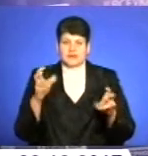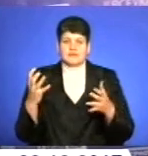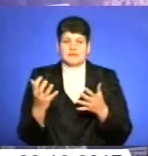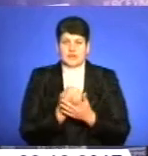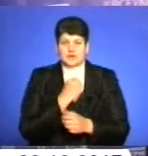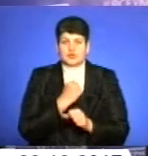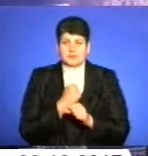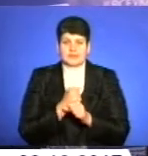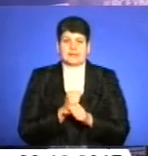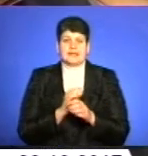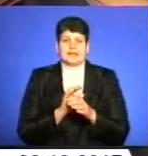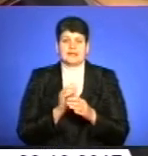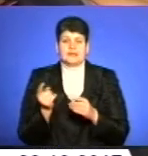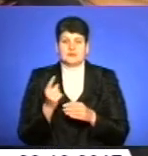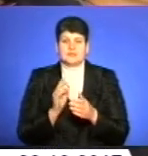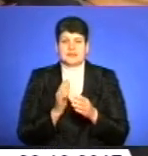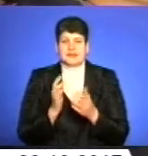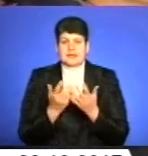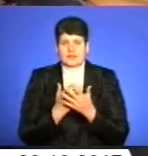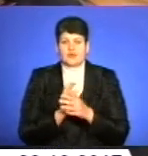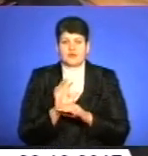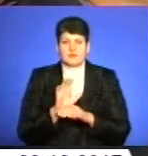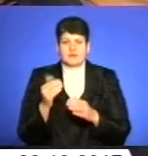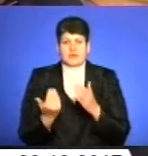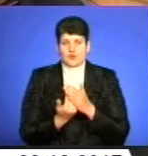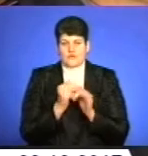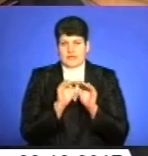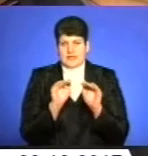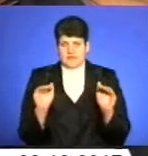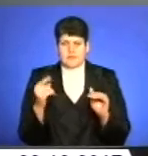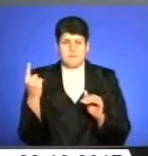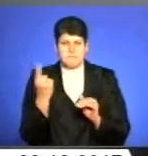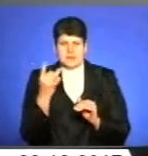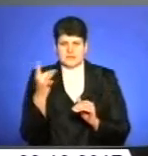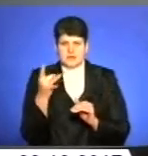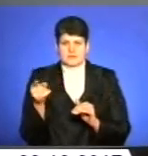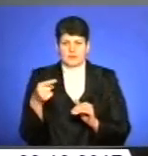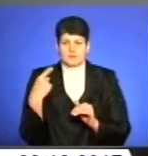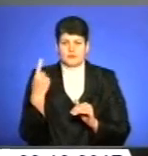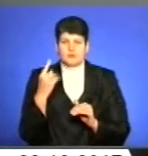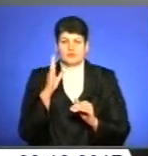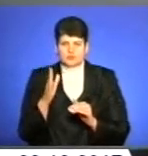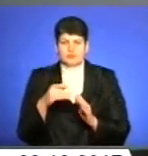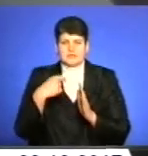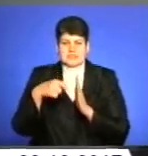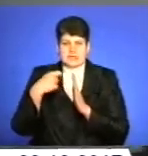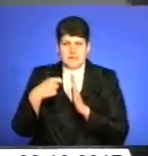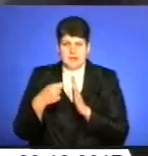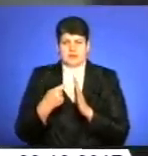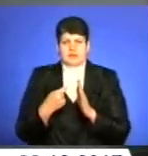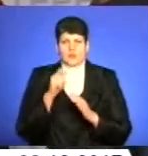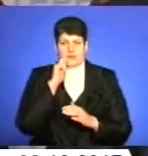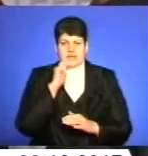тернопільське кіновиробництво на новий рівень. Найбільшим досягненням є те, що вперше на Тернопільщині зніматиметься повнометражний український